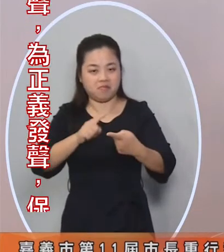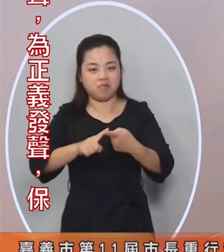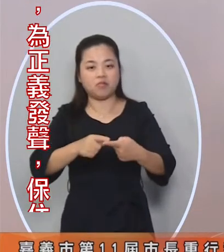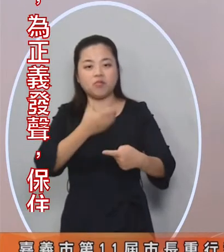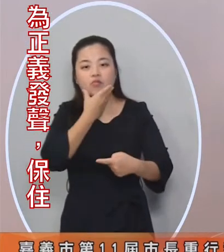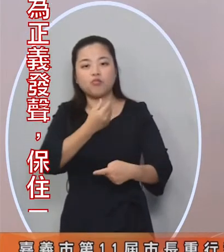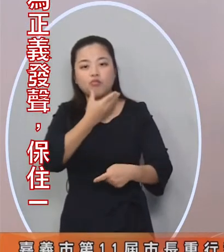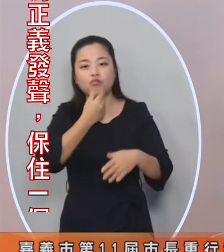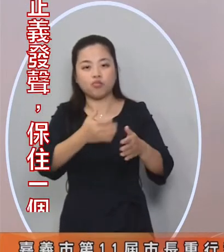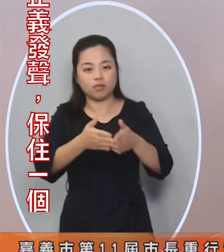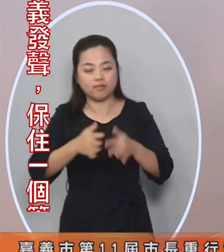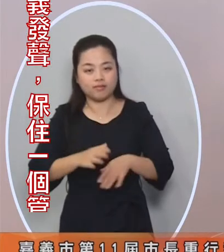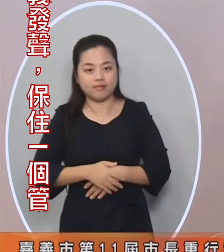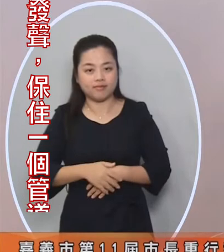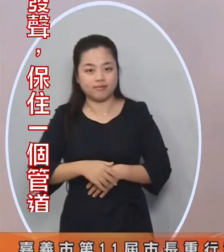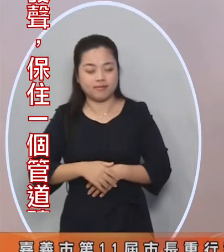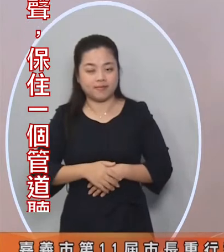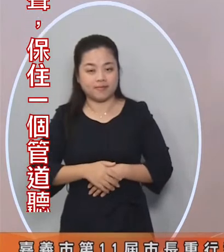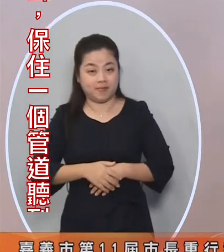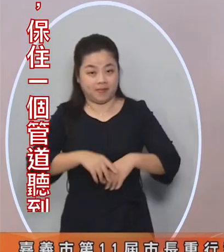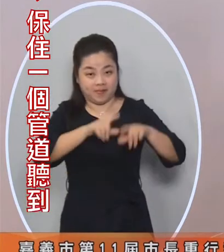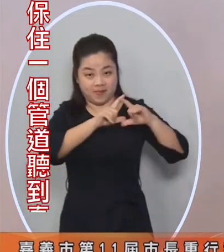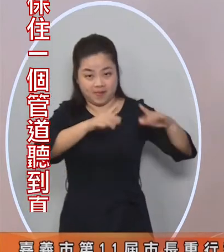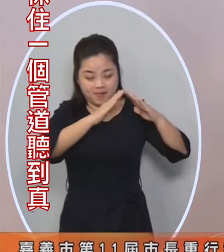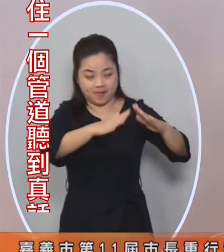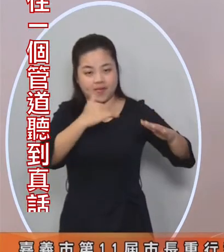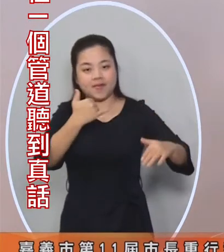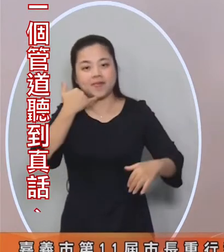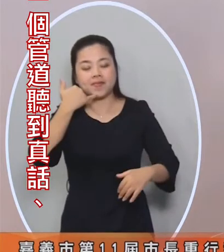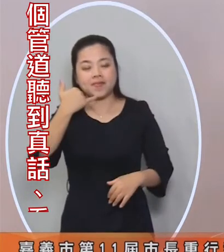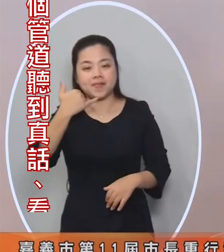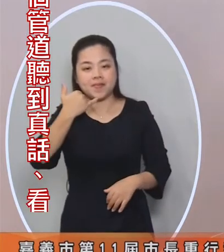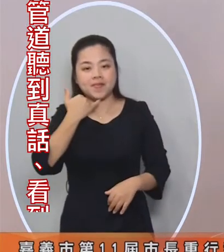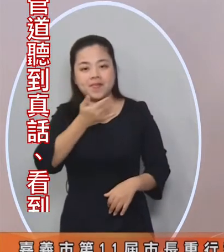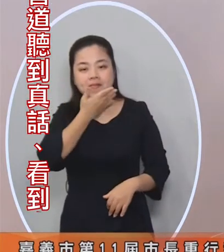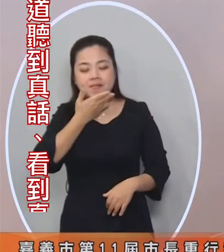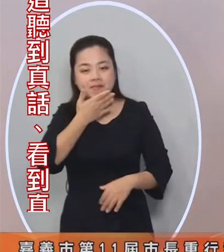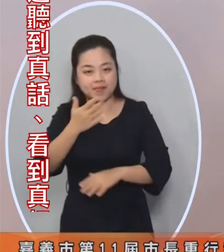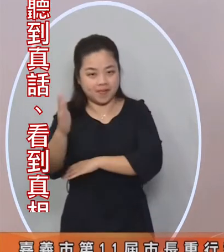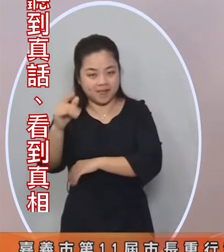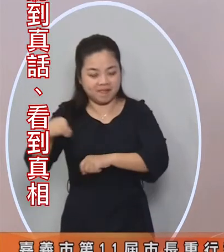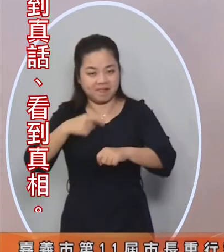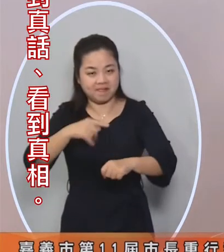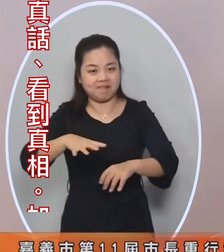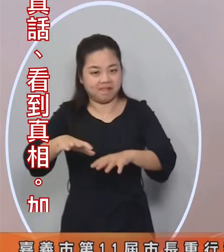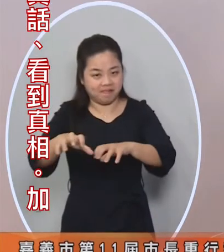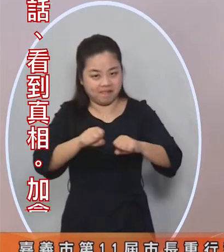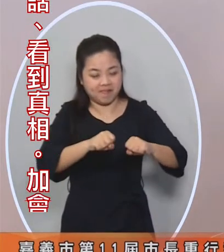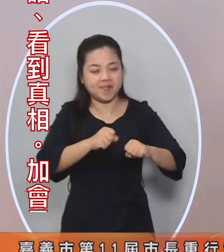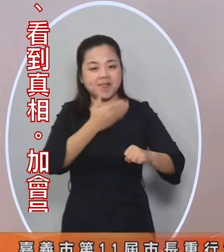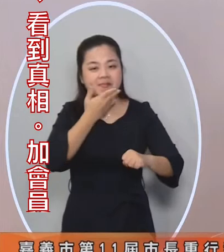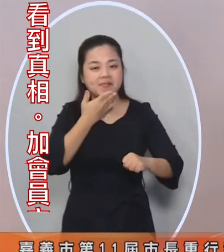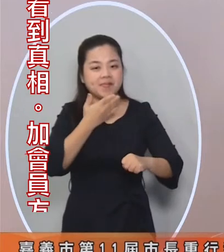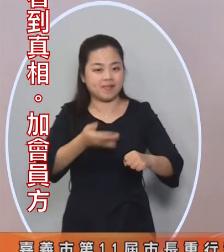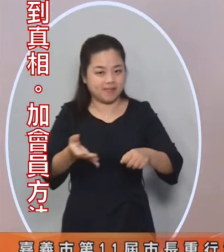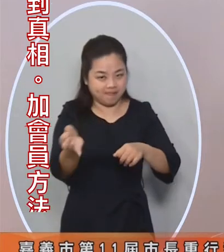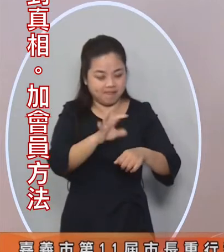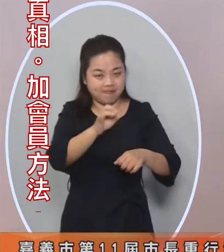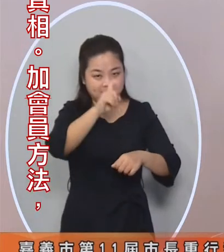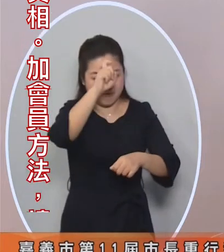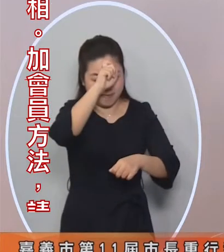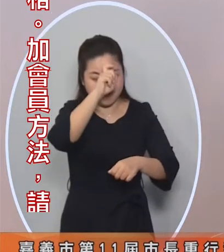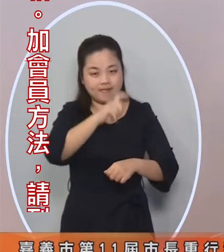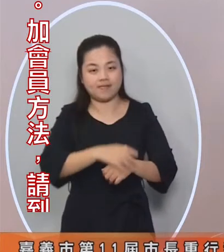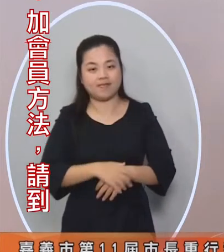子。直辖市能提供给市民的福利政策，凯生将全力争取最大优惠，朝免费方向实